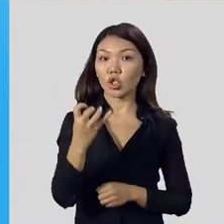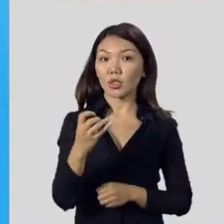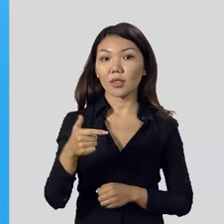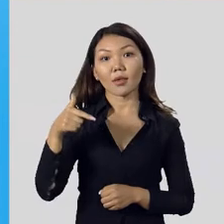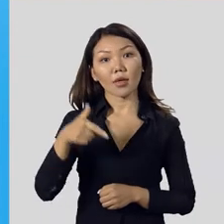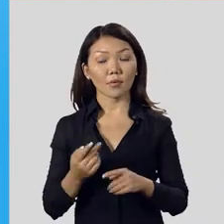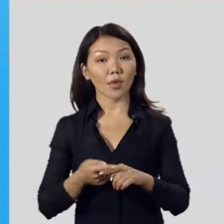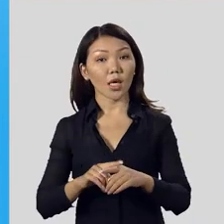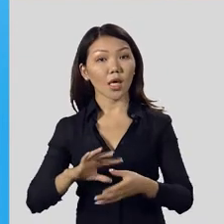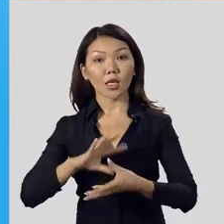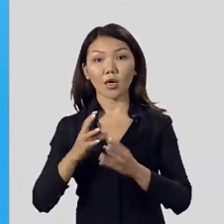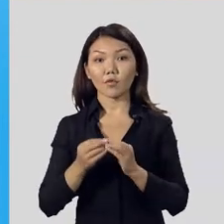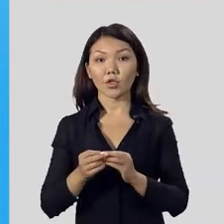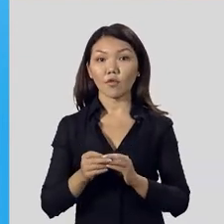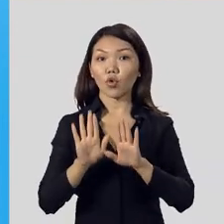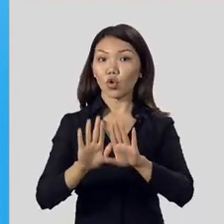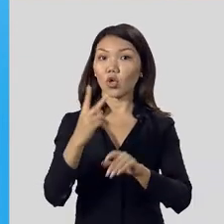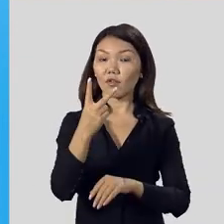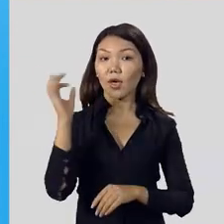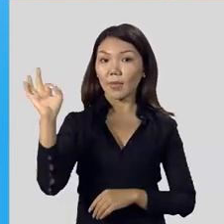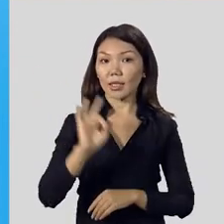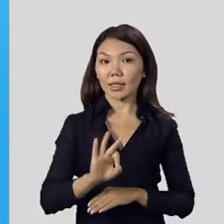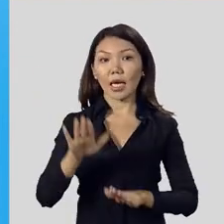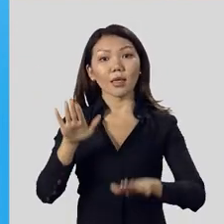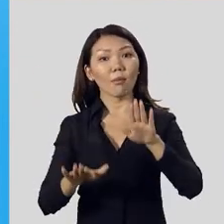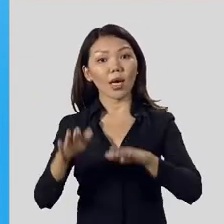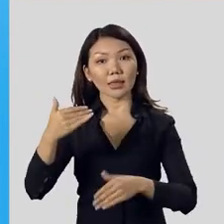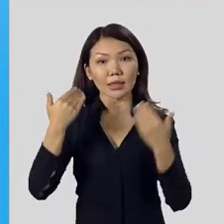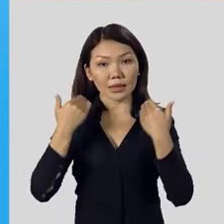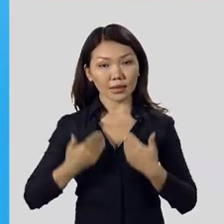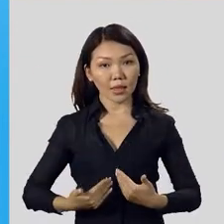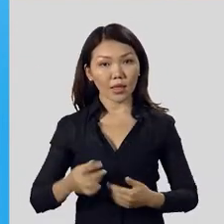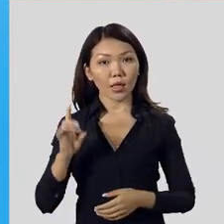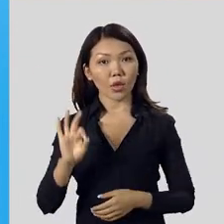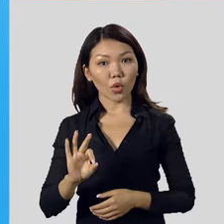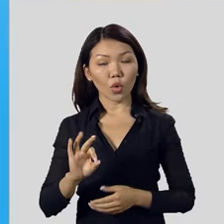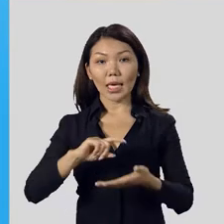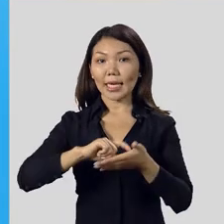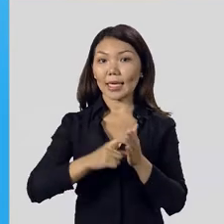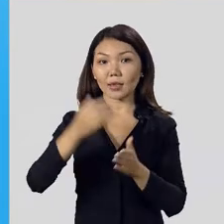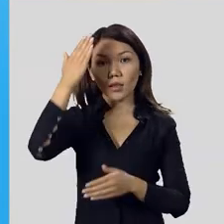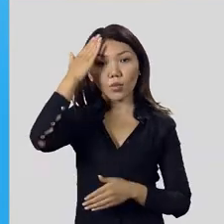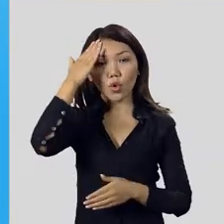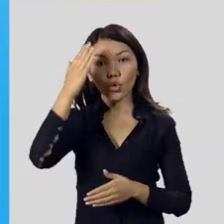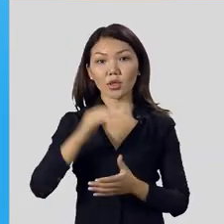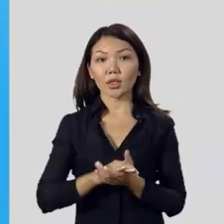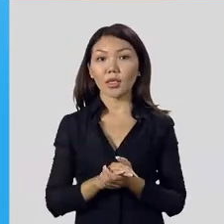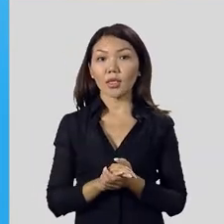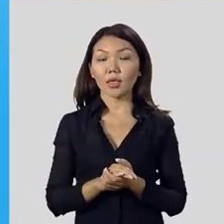1300-1400 грамм. Это всего 2% от массы тела. Однако клетки мозга потребляют